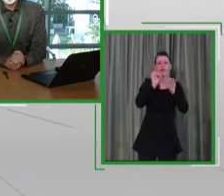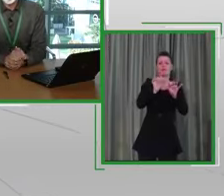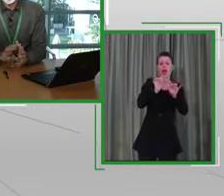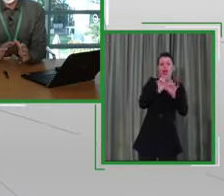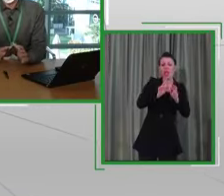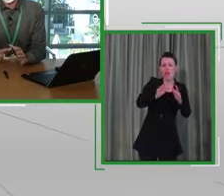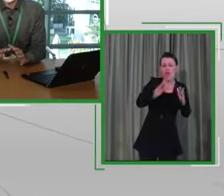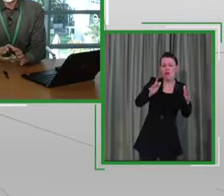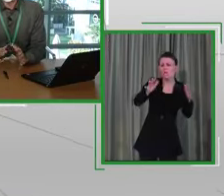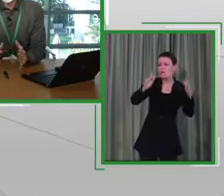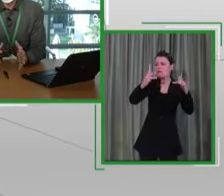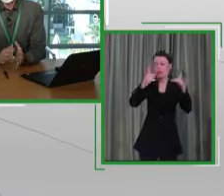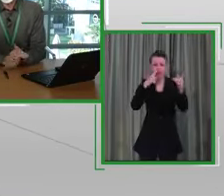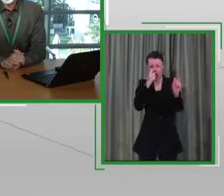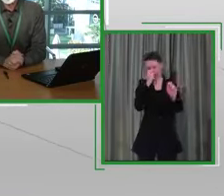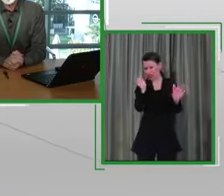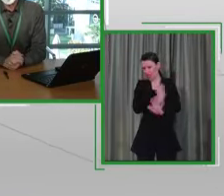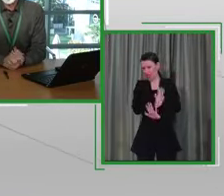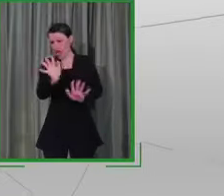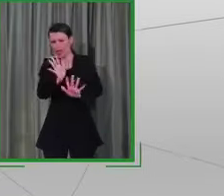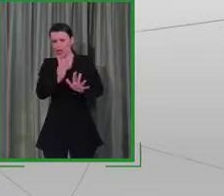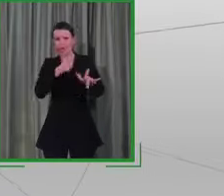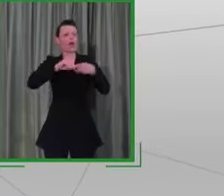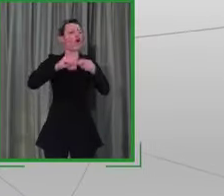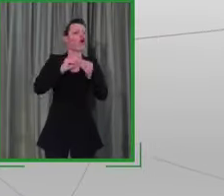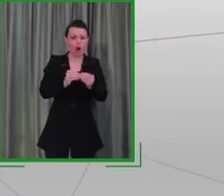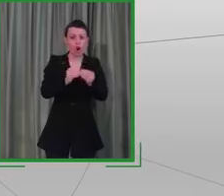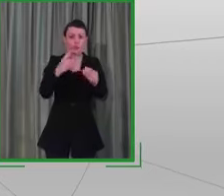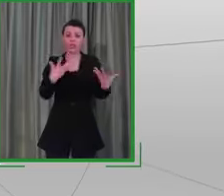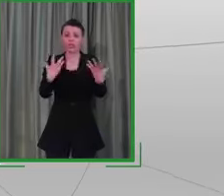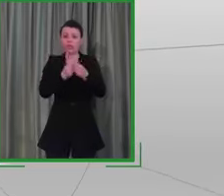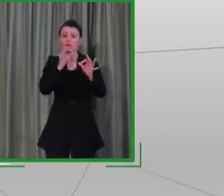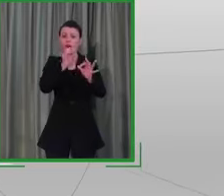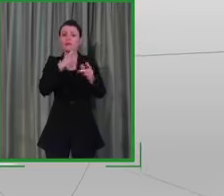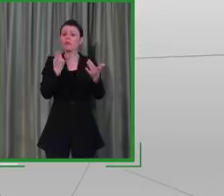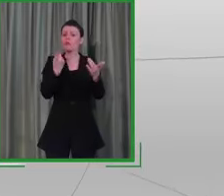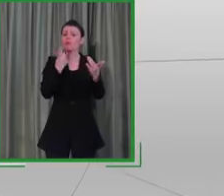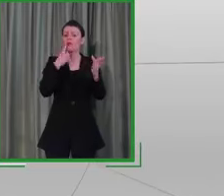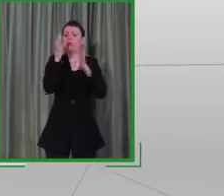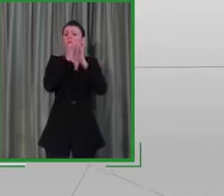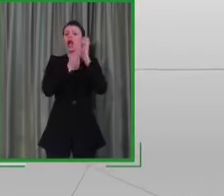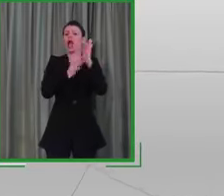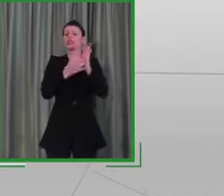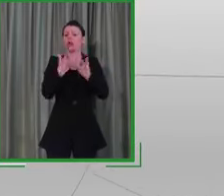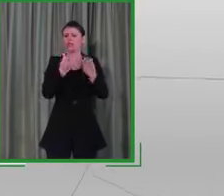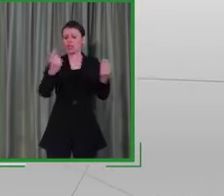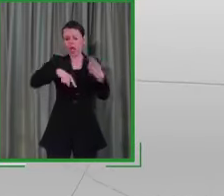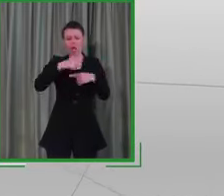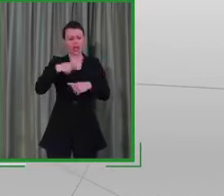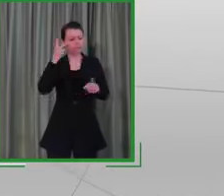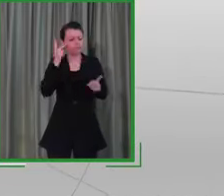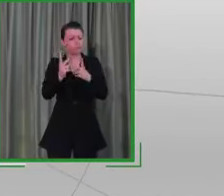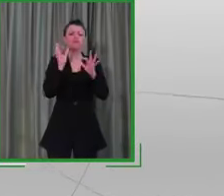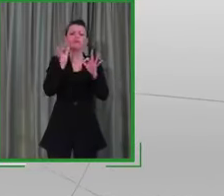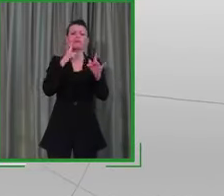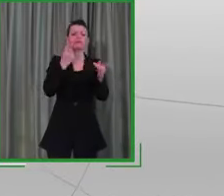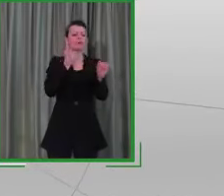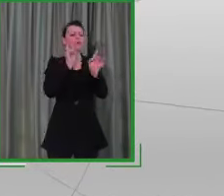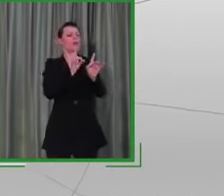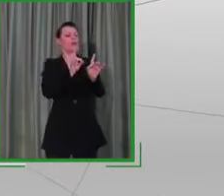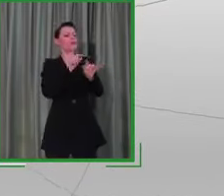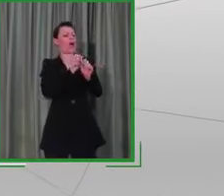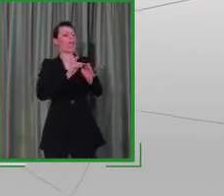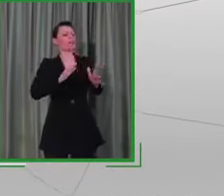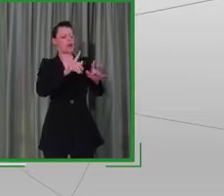affronteremo molti degli aspetti riguardanti l'evoluzione di questo killer e che